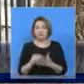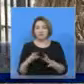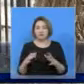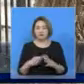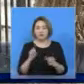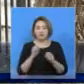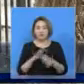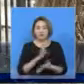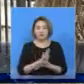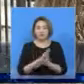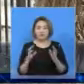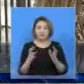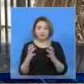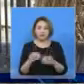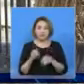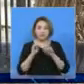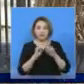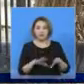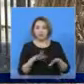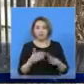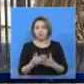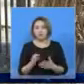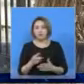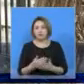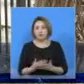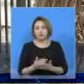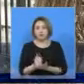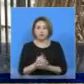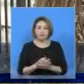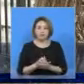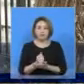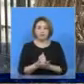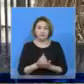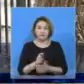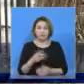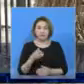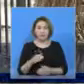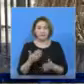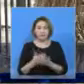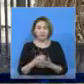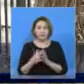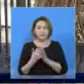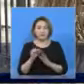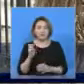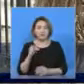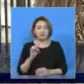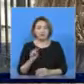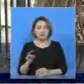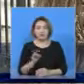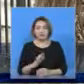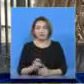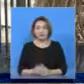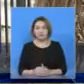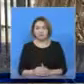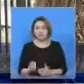навозохранилища и сбросов производственных вод в пруды накопителей и на рельеф местности, расположенной в селе Бештамак Алгинского района,